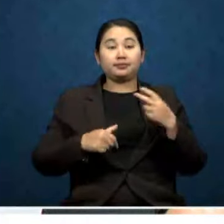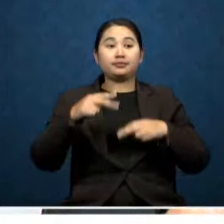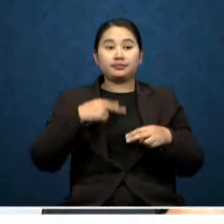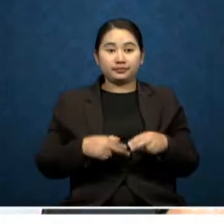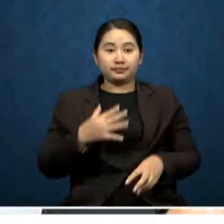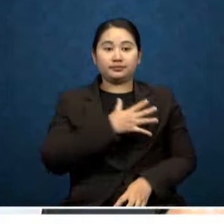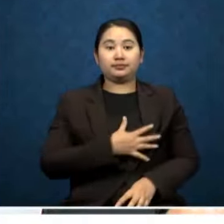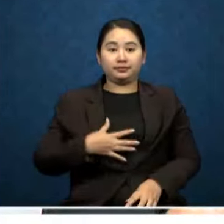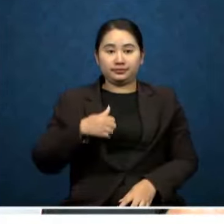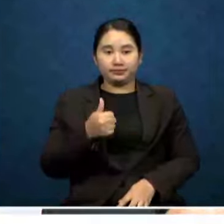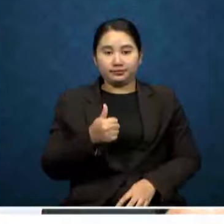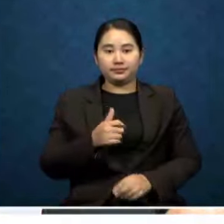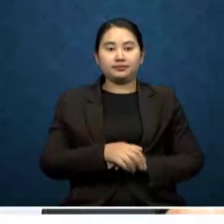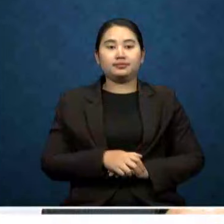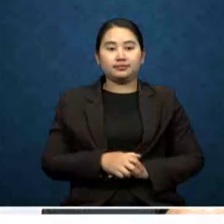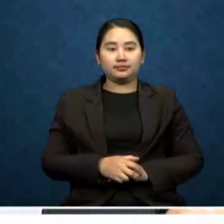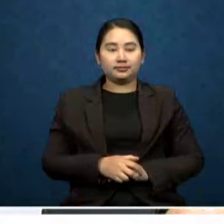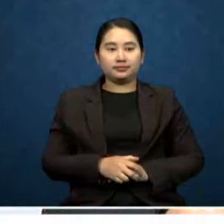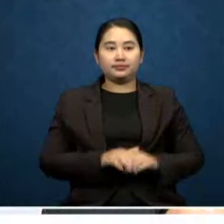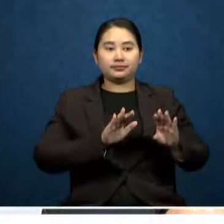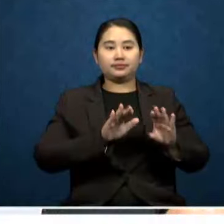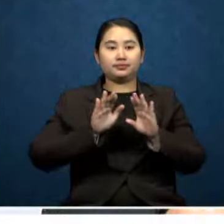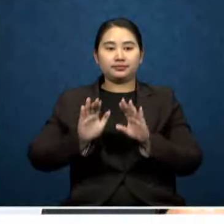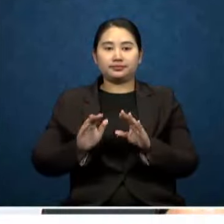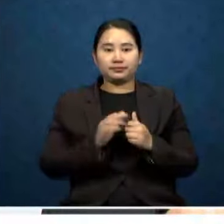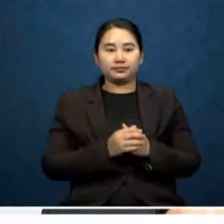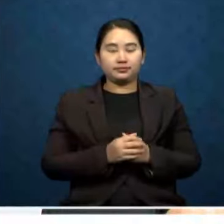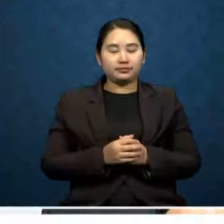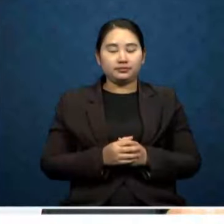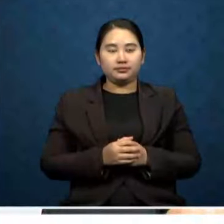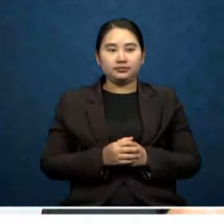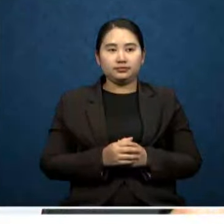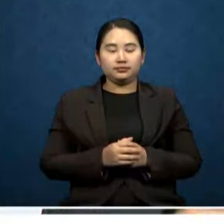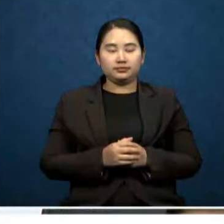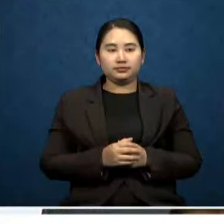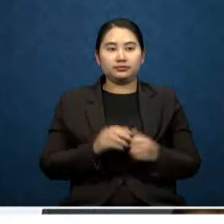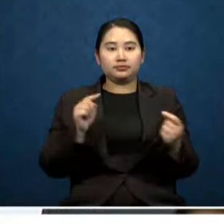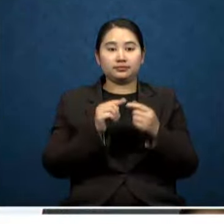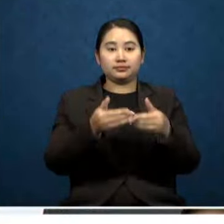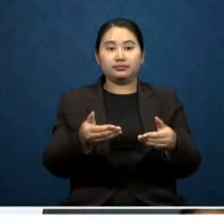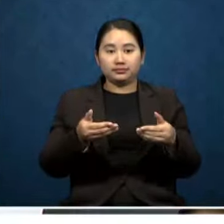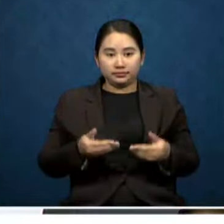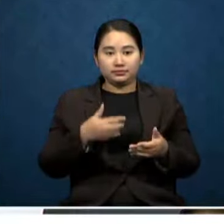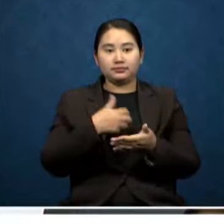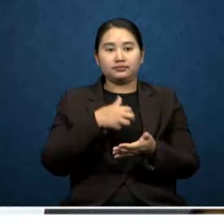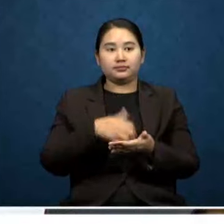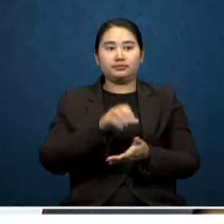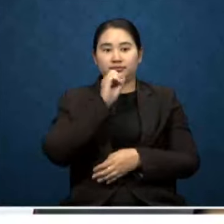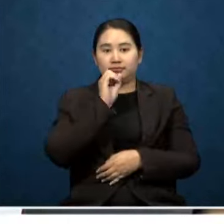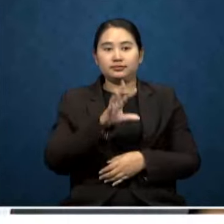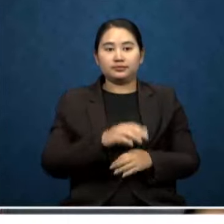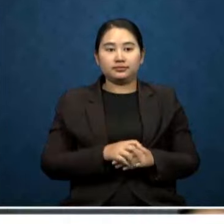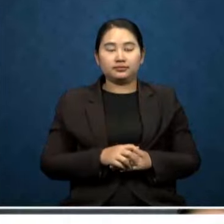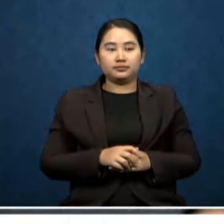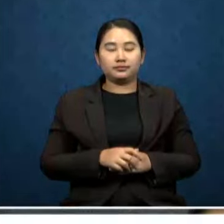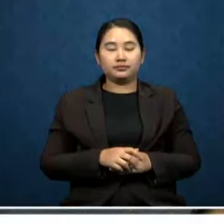สมรรถภาพไปด้วยครับก็ฝากข้อคิดนี้ไว้สำหรับเอ่อรายงานนี้ด้วยครับนอกจาก